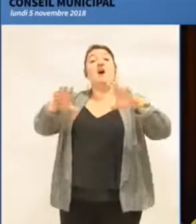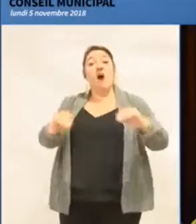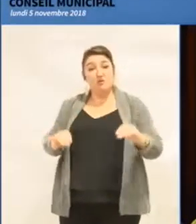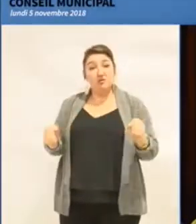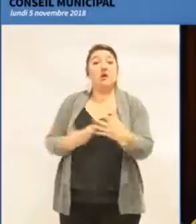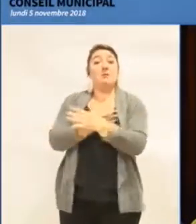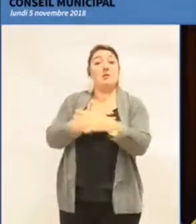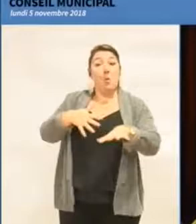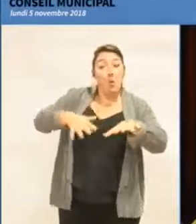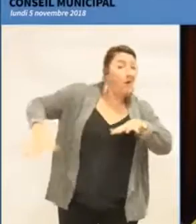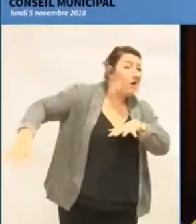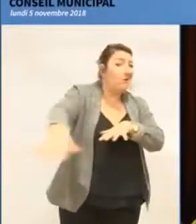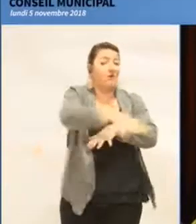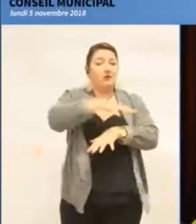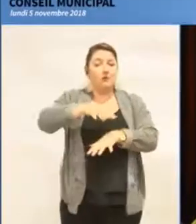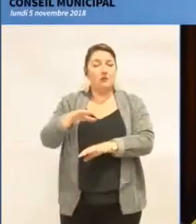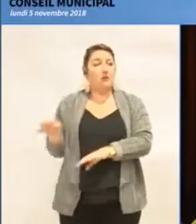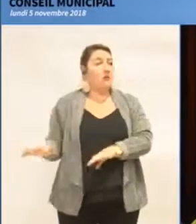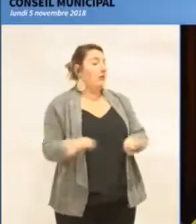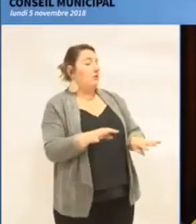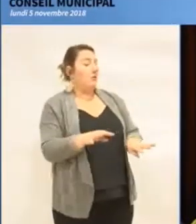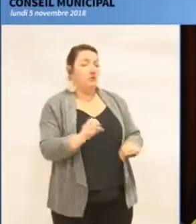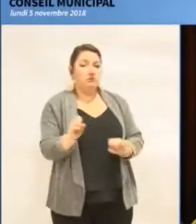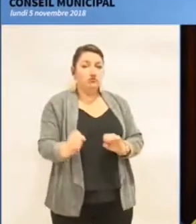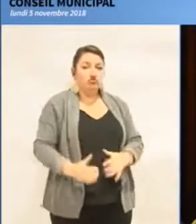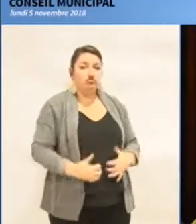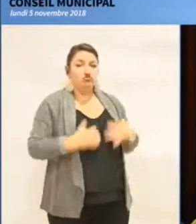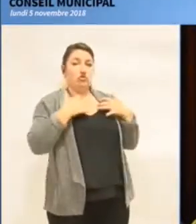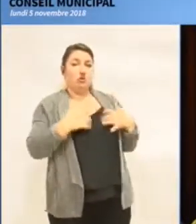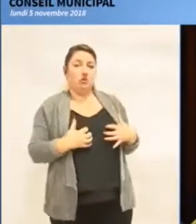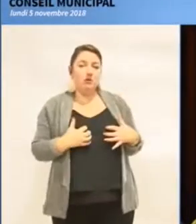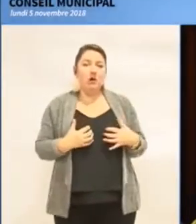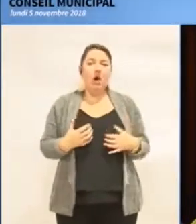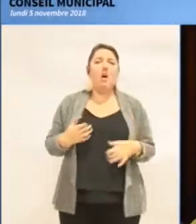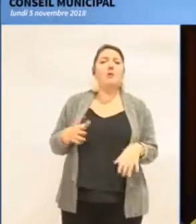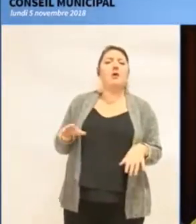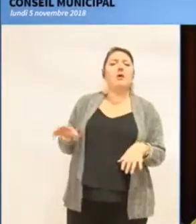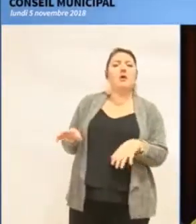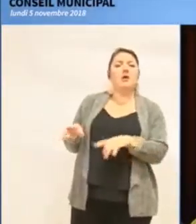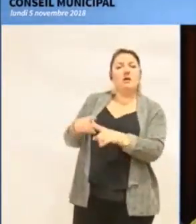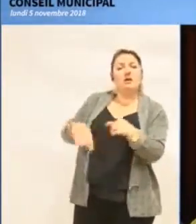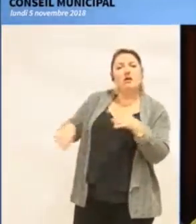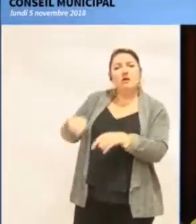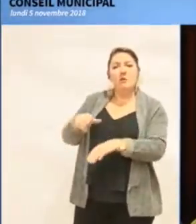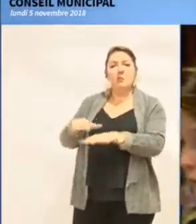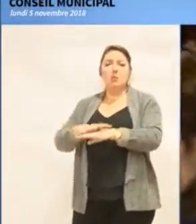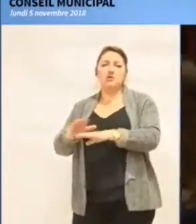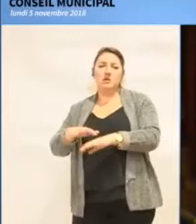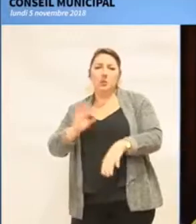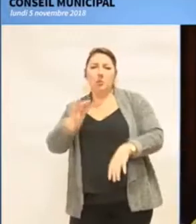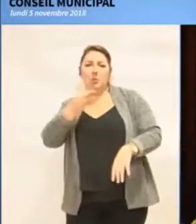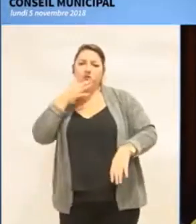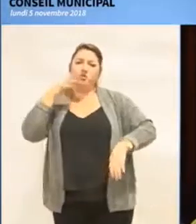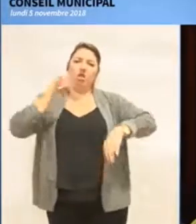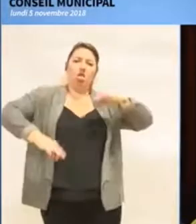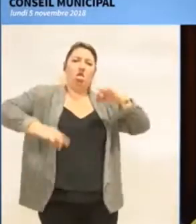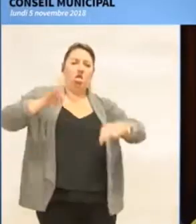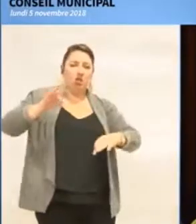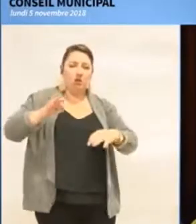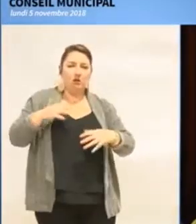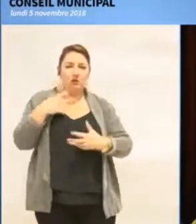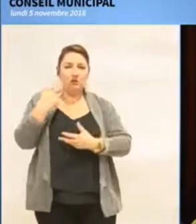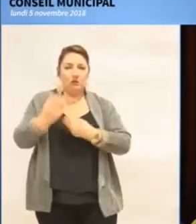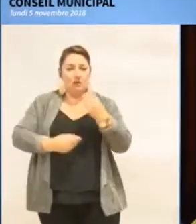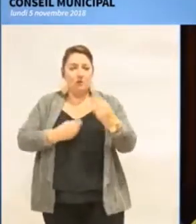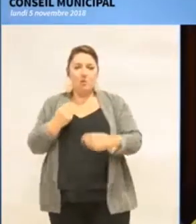de récupération politique nauséabonde ou de propositions qui ne pouvaient s'appuyer que sur des a priori concernant l'action ou